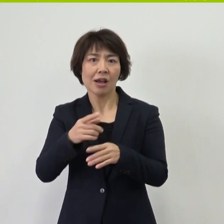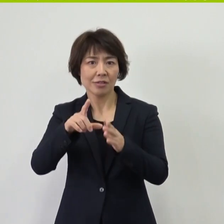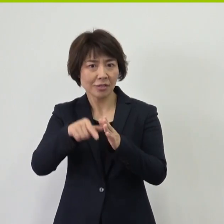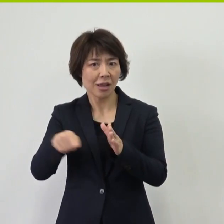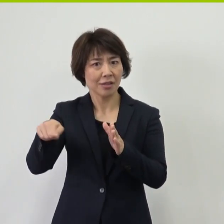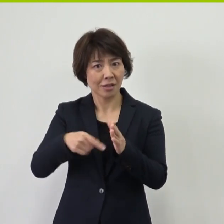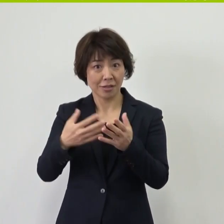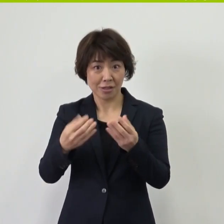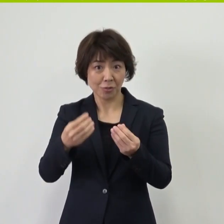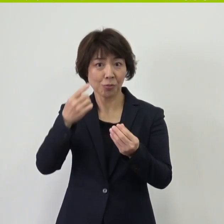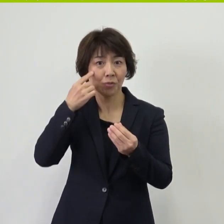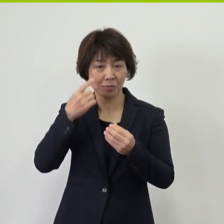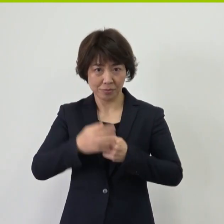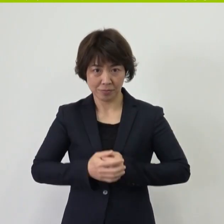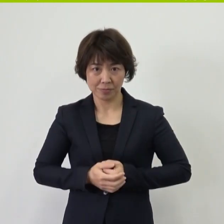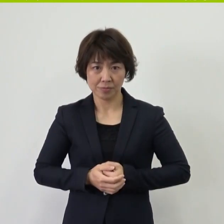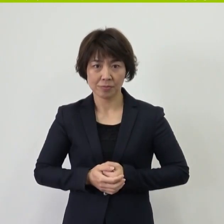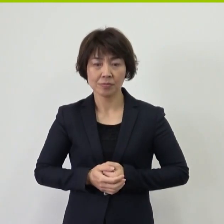思っています。で、